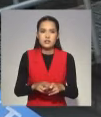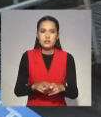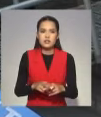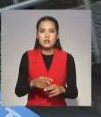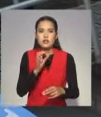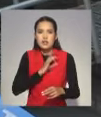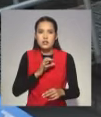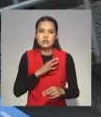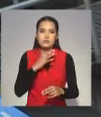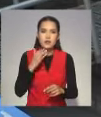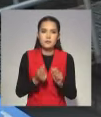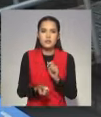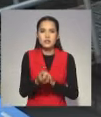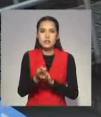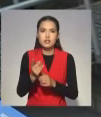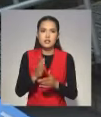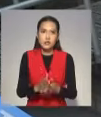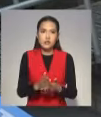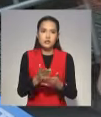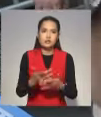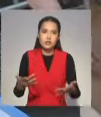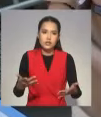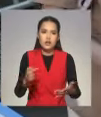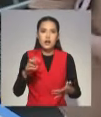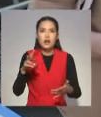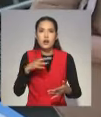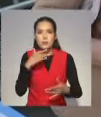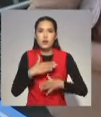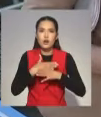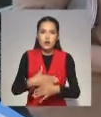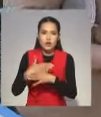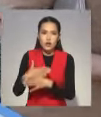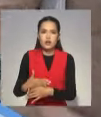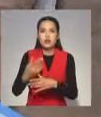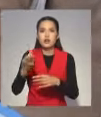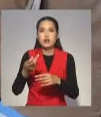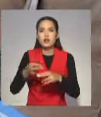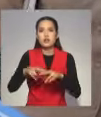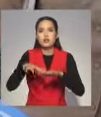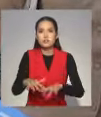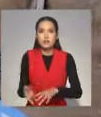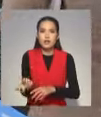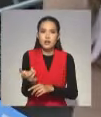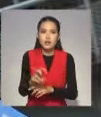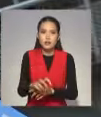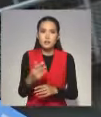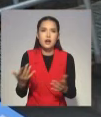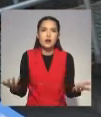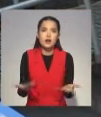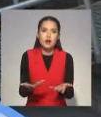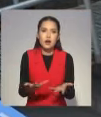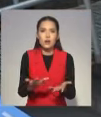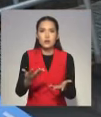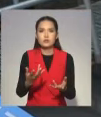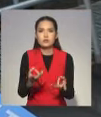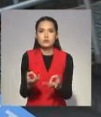газель гуманитарлық көмекпен волонтерларды тиеп, көмек көрсетіп қайттық. Сол жерге барып, нағыз қандай ситуация